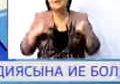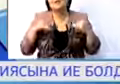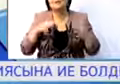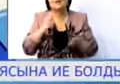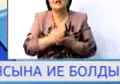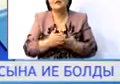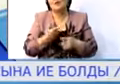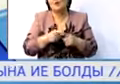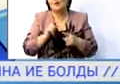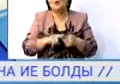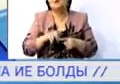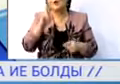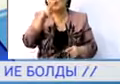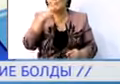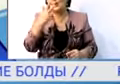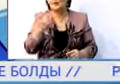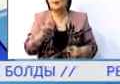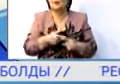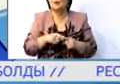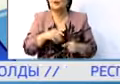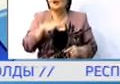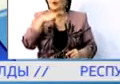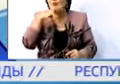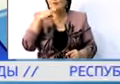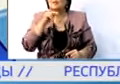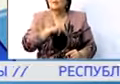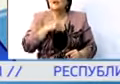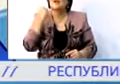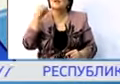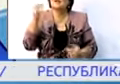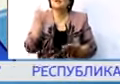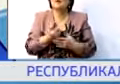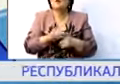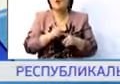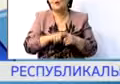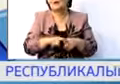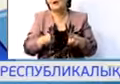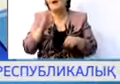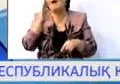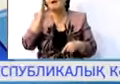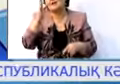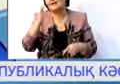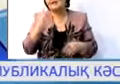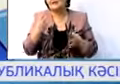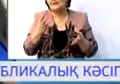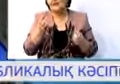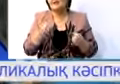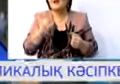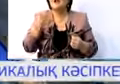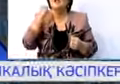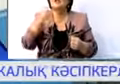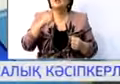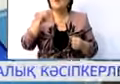жатырмын. Осы үш жылда азды көпті жетістіктерім бар, және осымен тоқтап қалмай, алда да жалғыз өзім